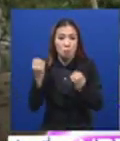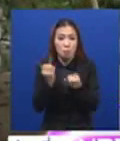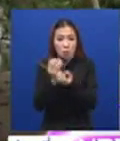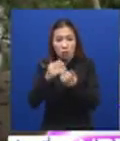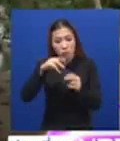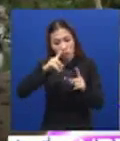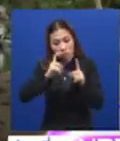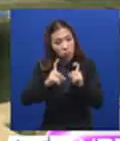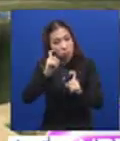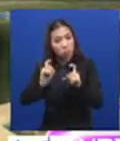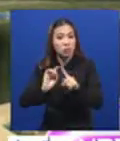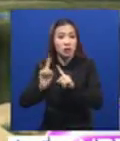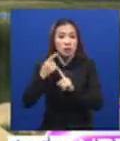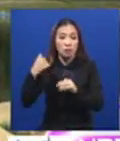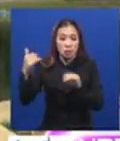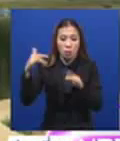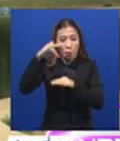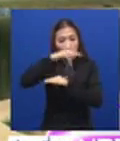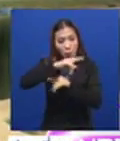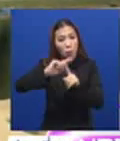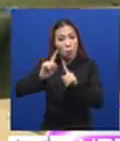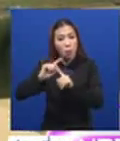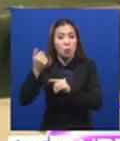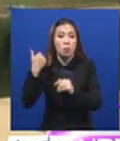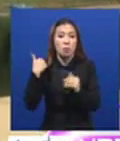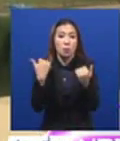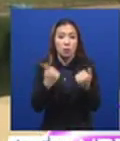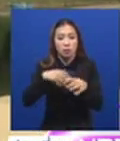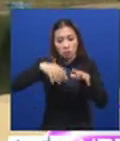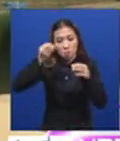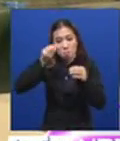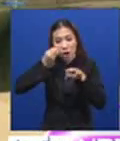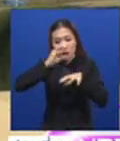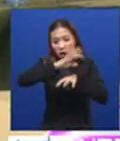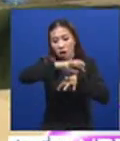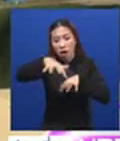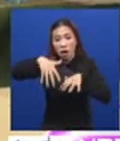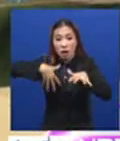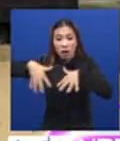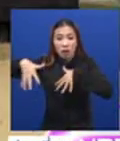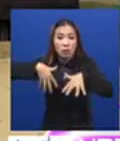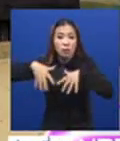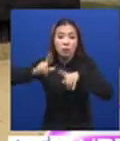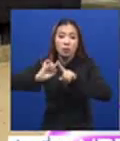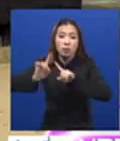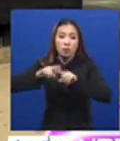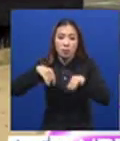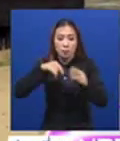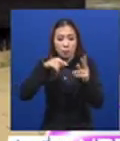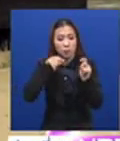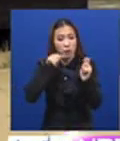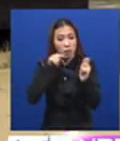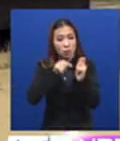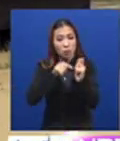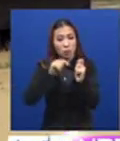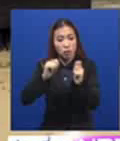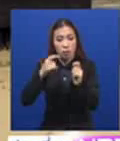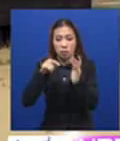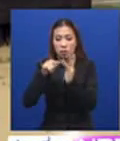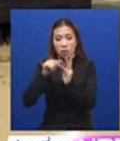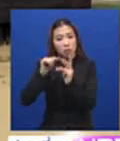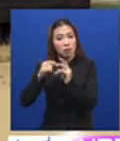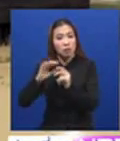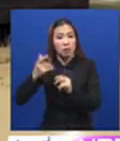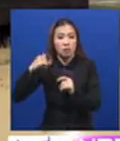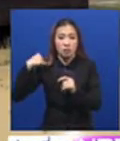ดรสายสามารถเดินทางข้ามฝẳงได้ช่าวบ้านที่อาศัย อยู่พื้นที่ใต้ฝายโดยเฉพาะตำลนเครองคําและตำลนคุมเ